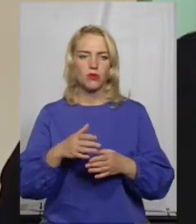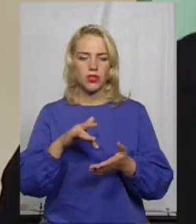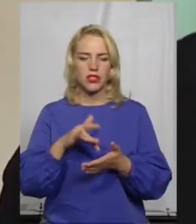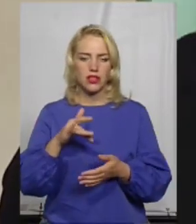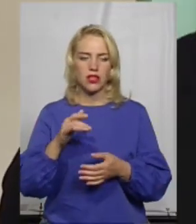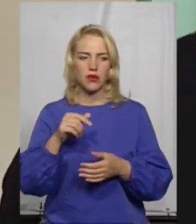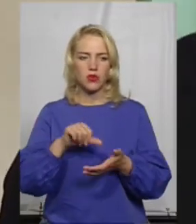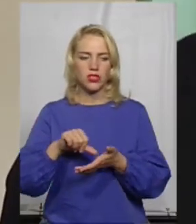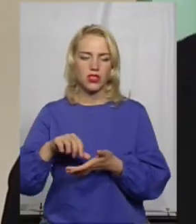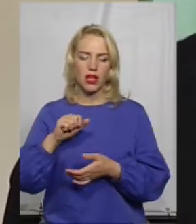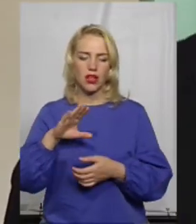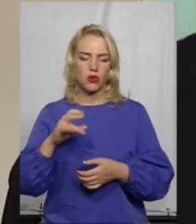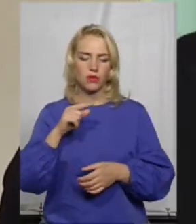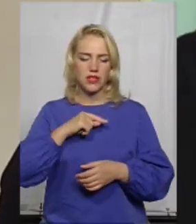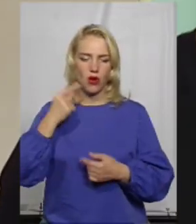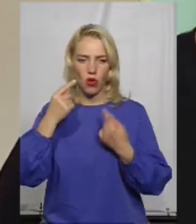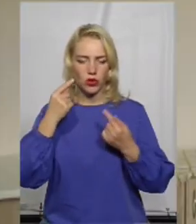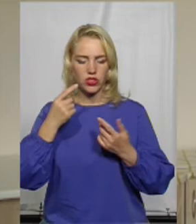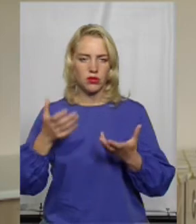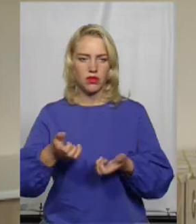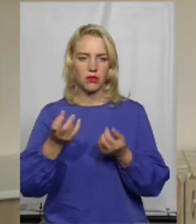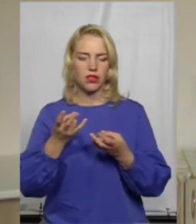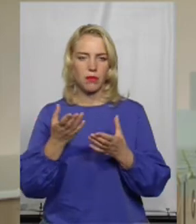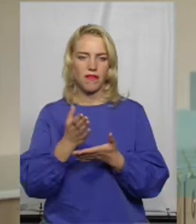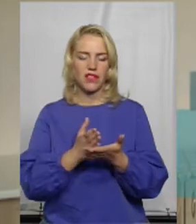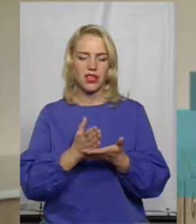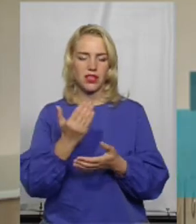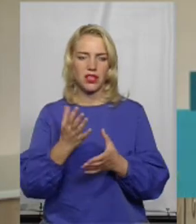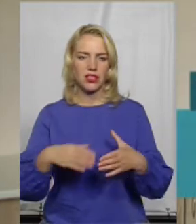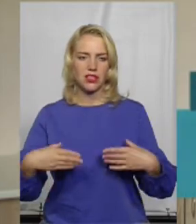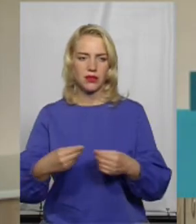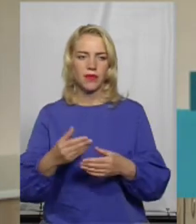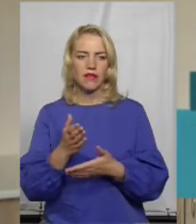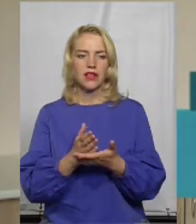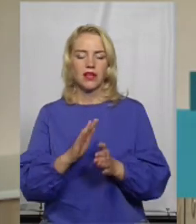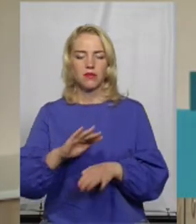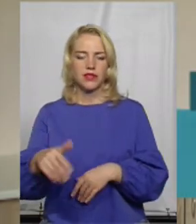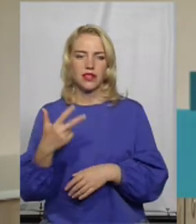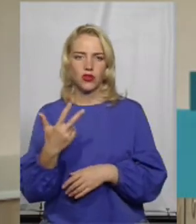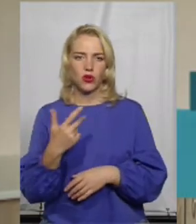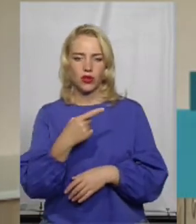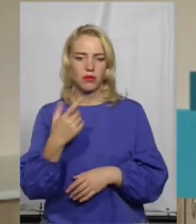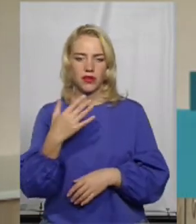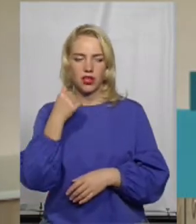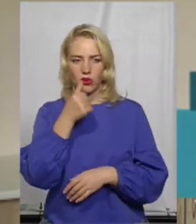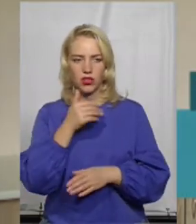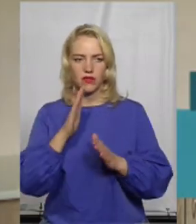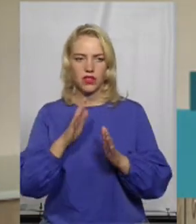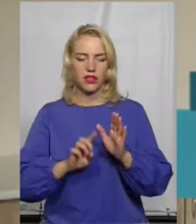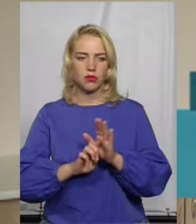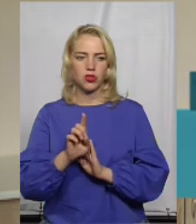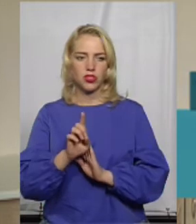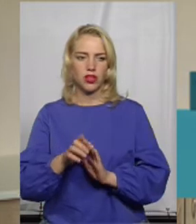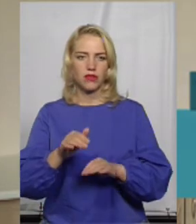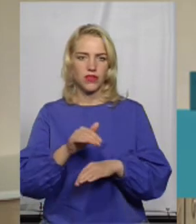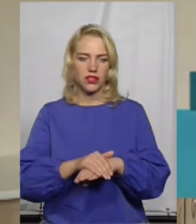психологічна підтримка потрібна ветеранам та їхнім сім'ям. Ветерани фактично після 3-5 років тільки починають